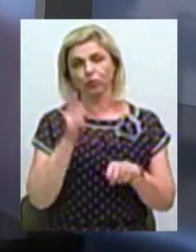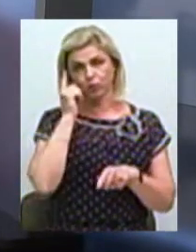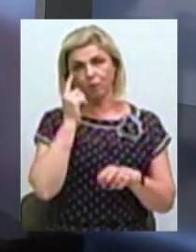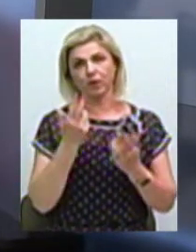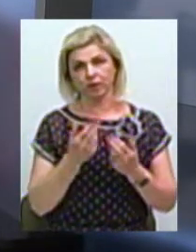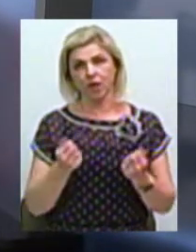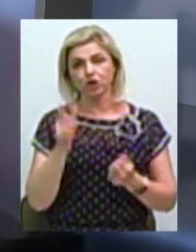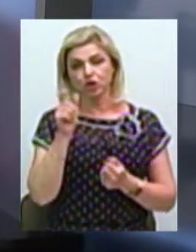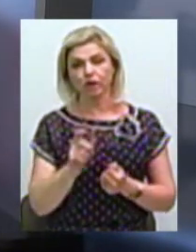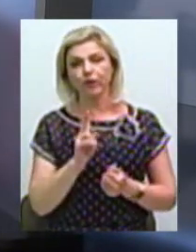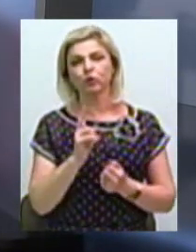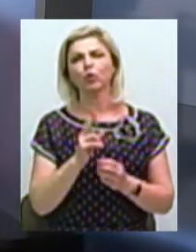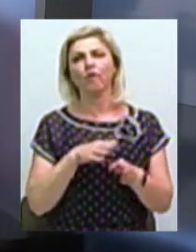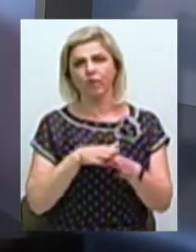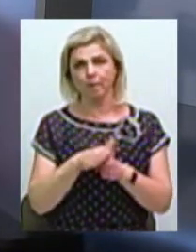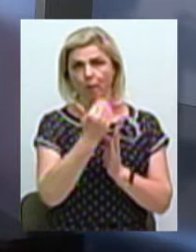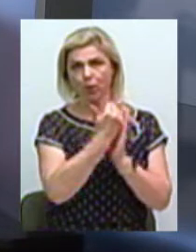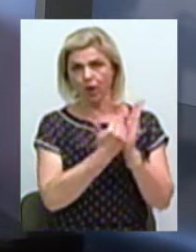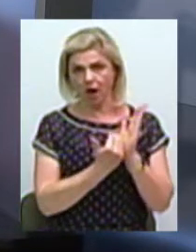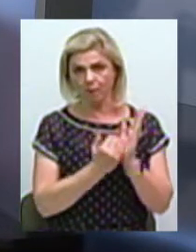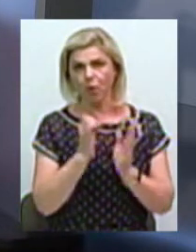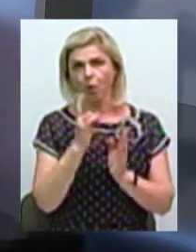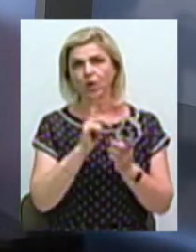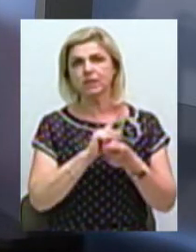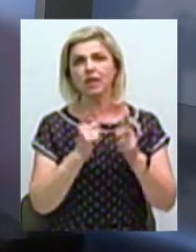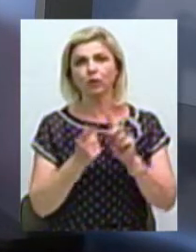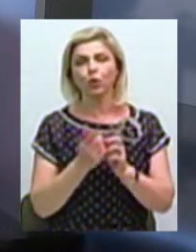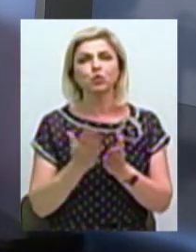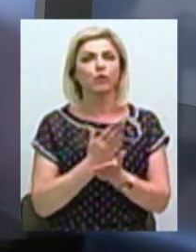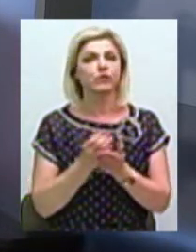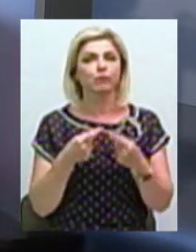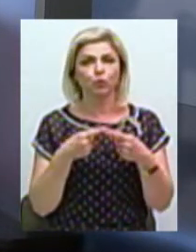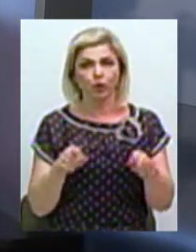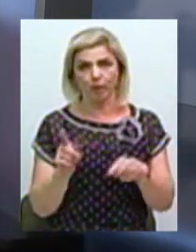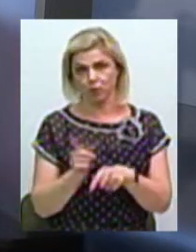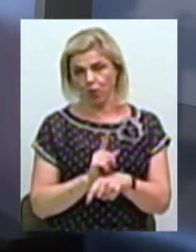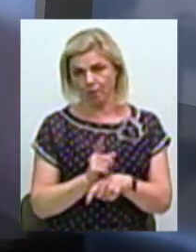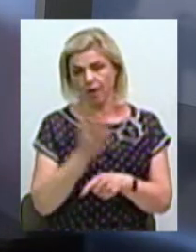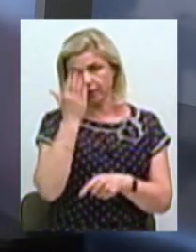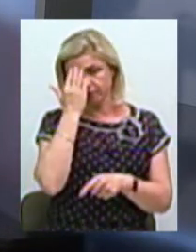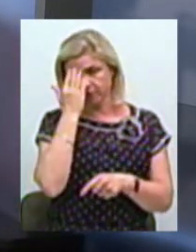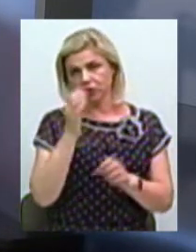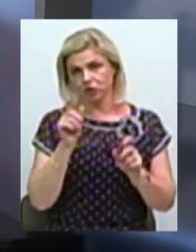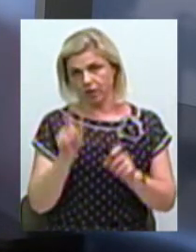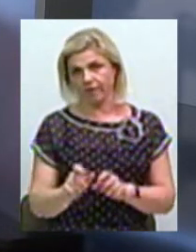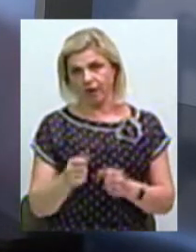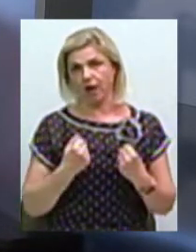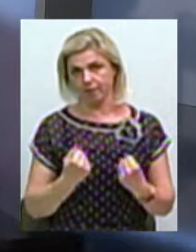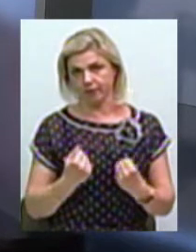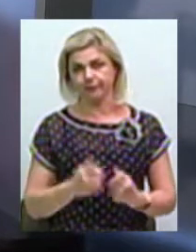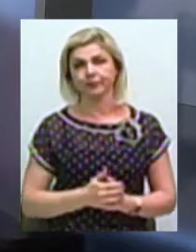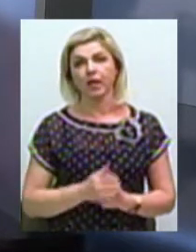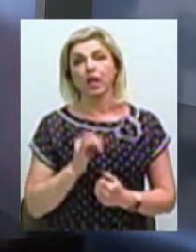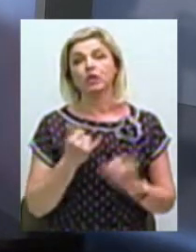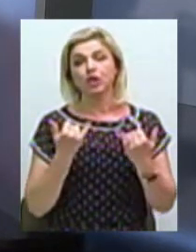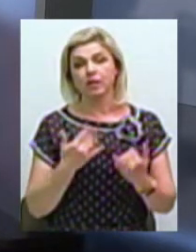Человек, который проходит программу, он становится, ну, совсем другим, нормальным, адекватным, здравым человеком. И